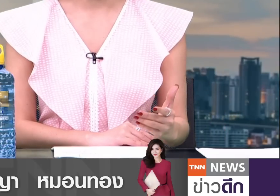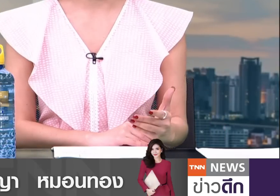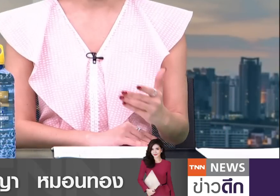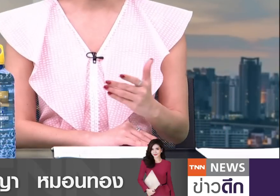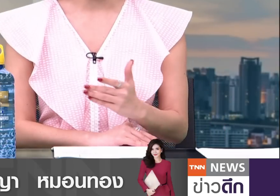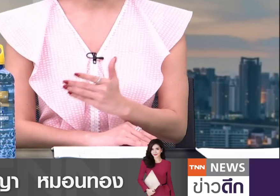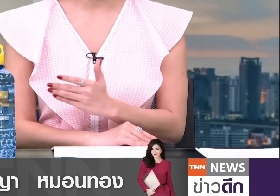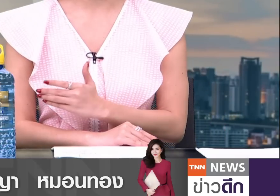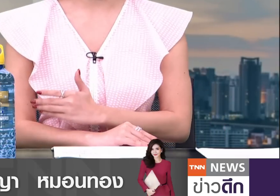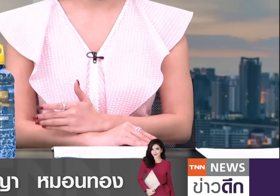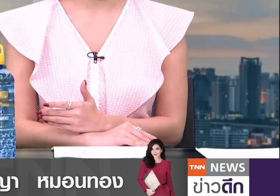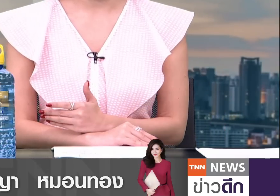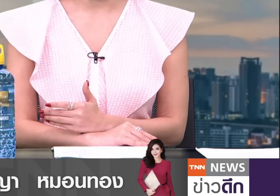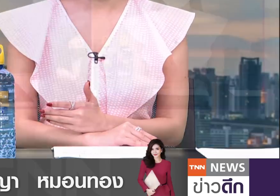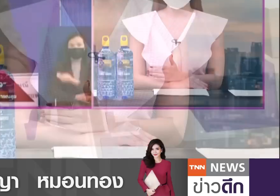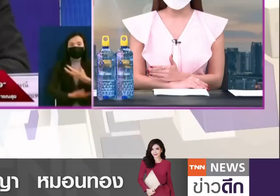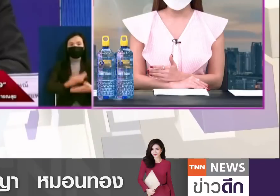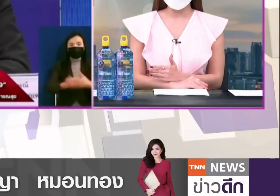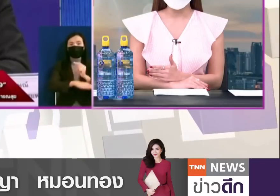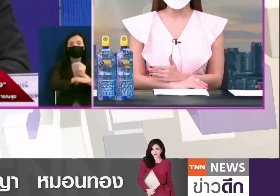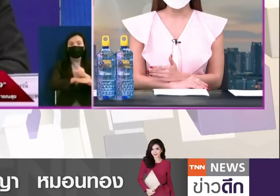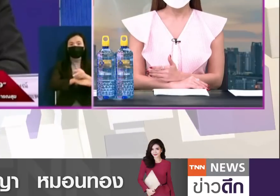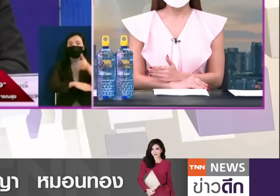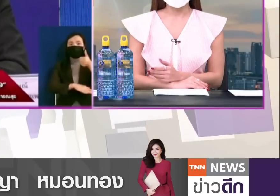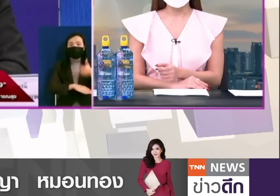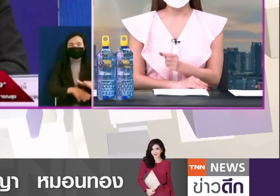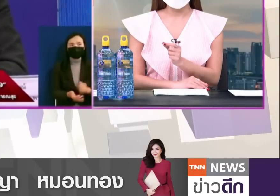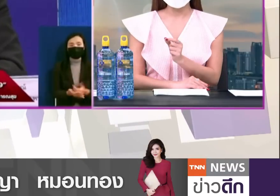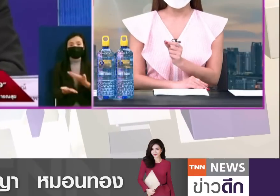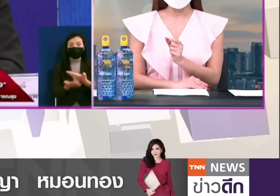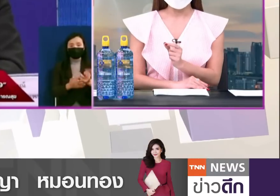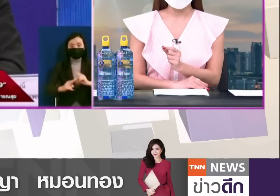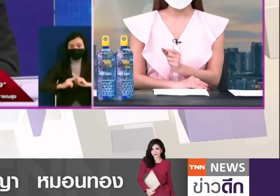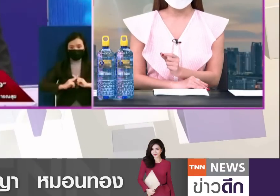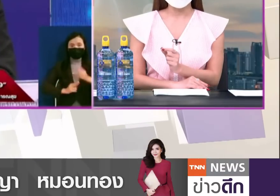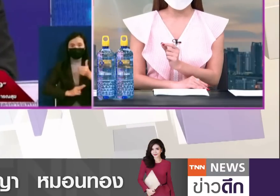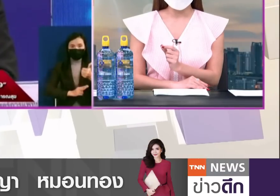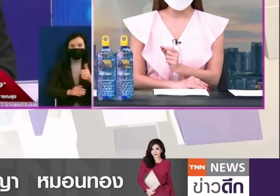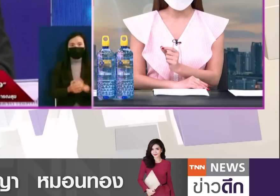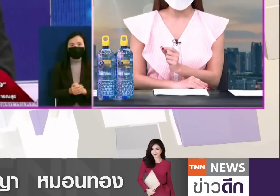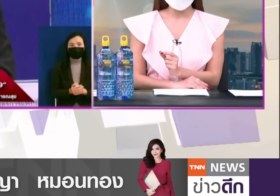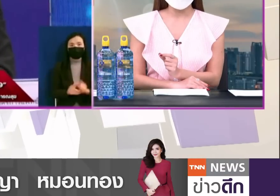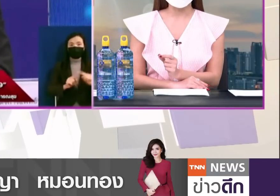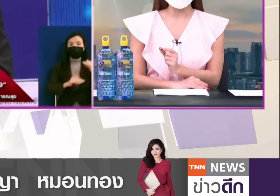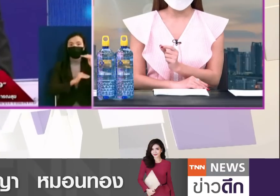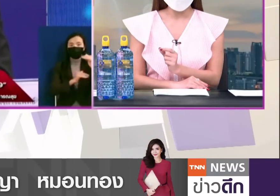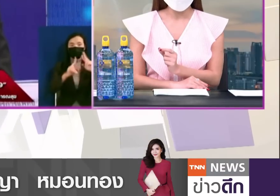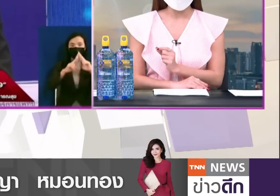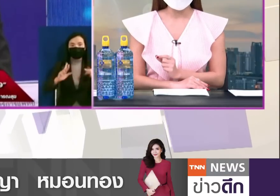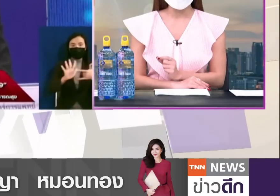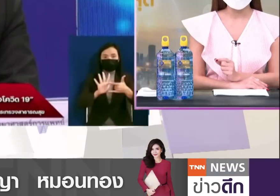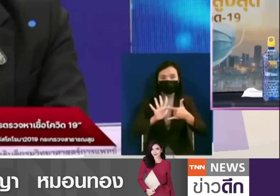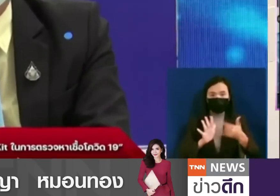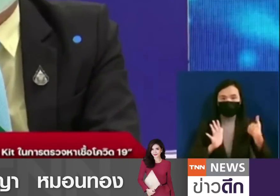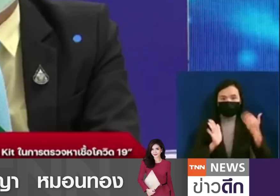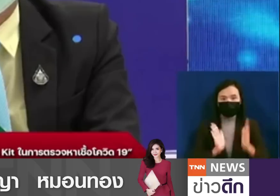าสุดวันนี้กรมวิทยาศาสตร์การแพทย์ออกมาเปิดเผยข้อมูลจากการไปสุ่มตรวจตัวอย่าง200กว่าตัวอย่างสำหรับผู้ป่วยติด